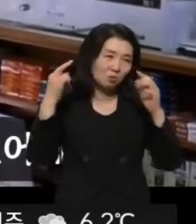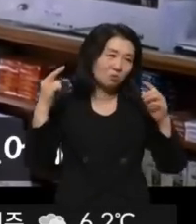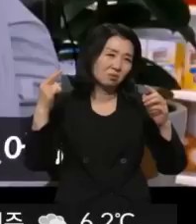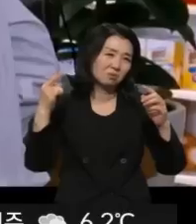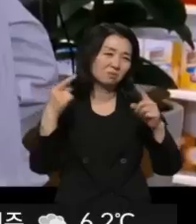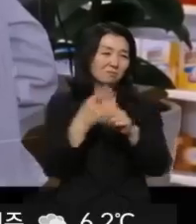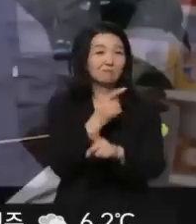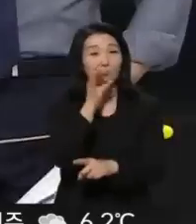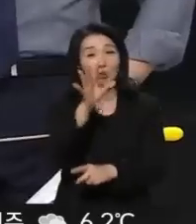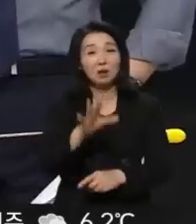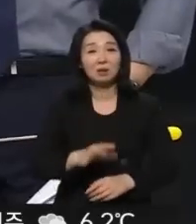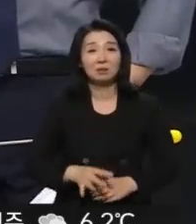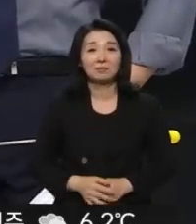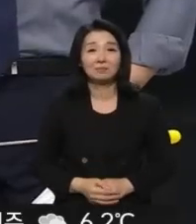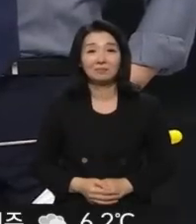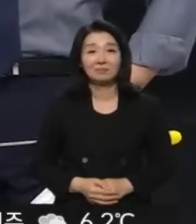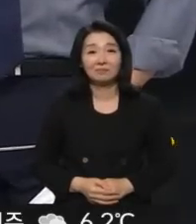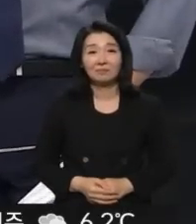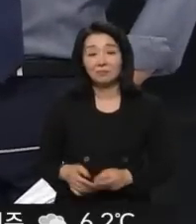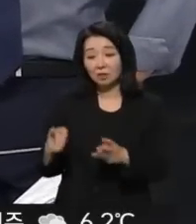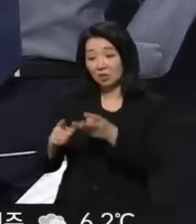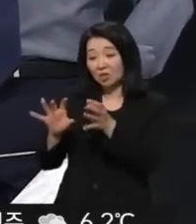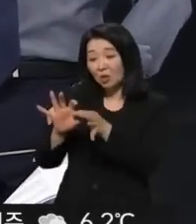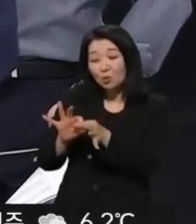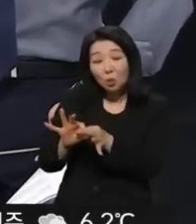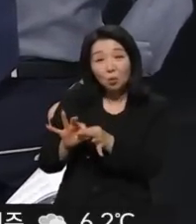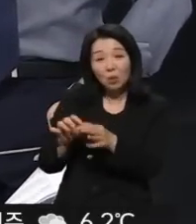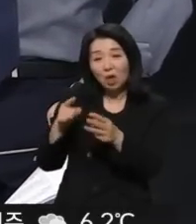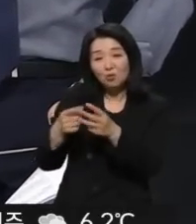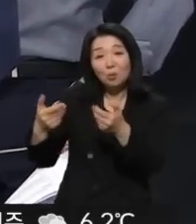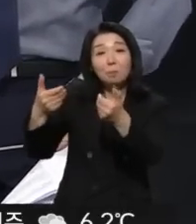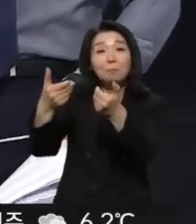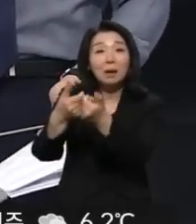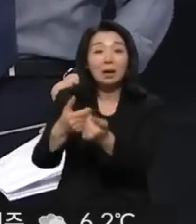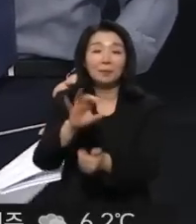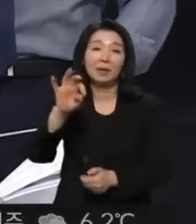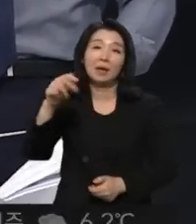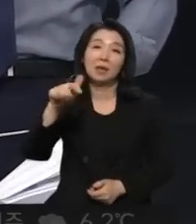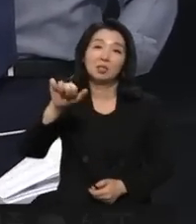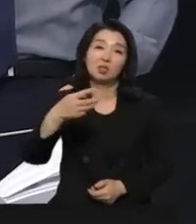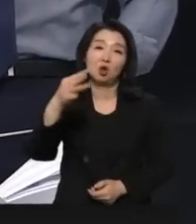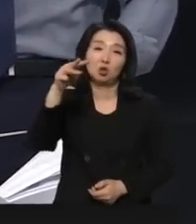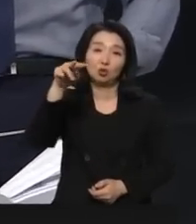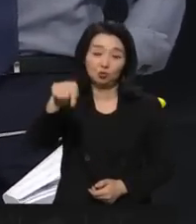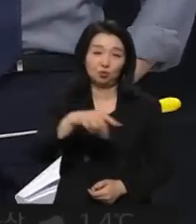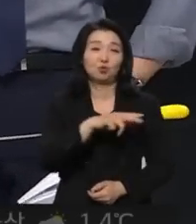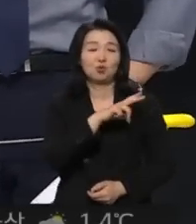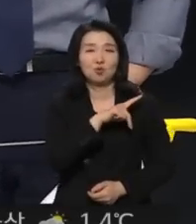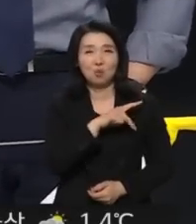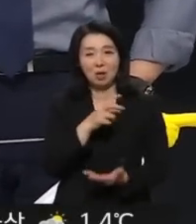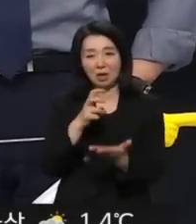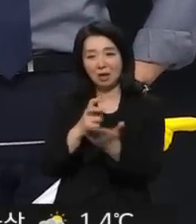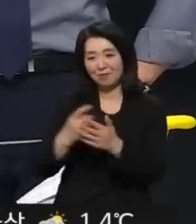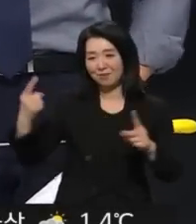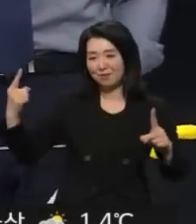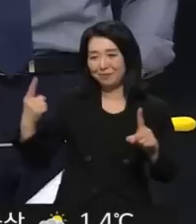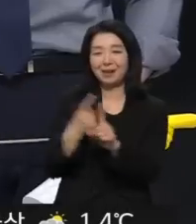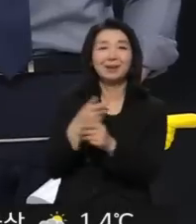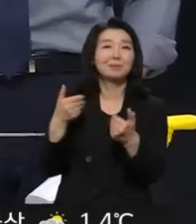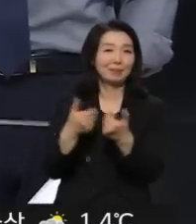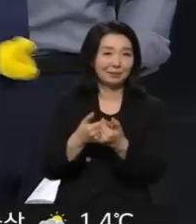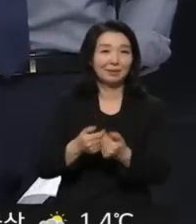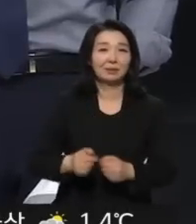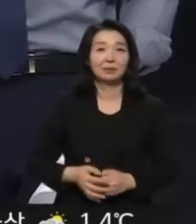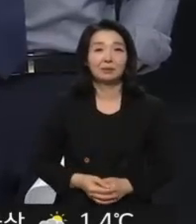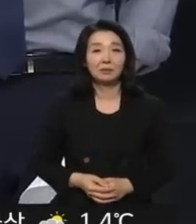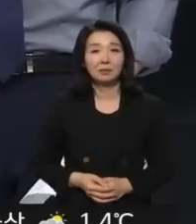없어요. 친윤과 비윤 사이에는 안철수 의원은 이 룰 변경 반대 입장을 분명히 하고 있죠.